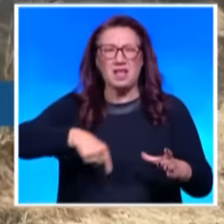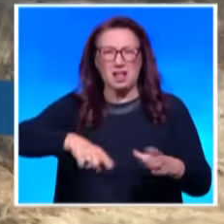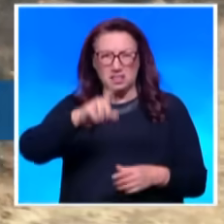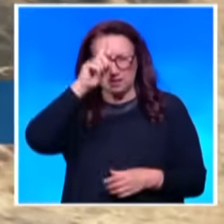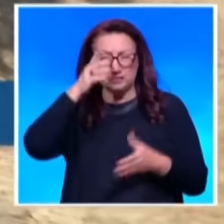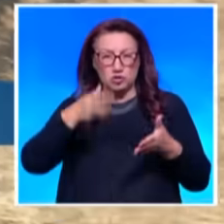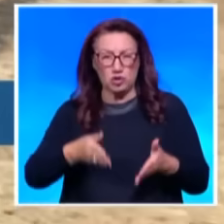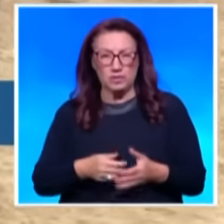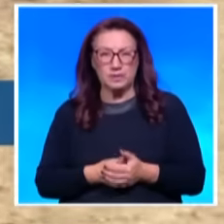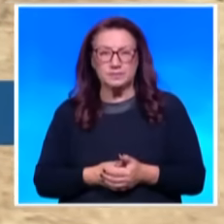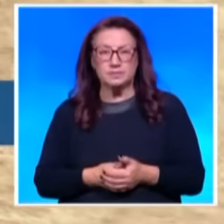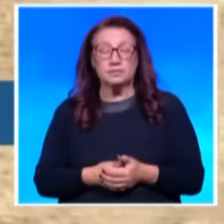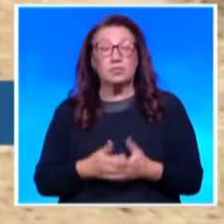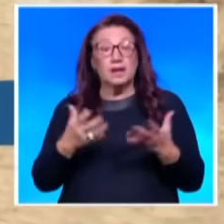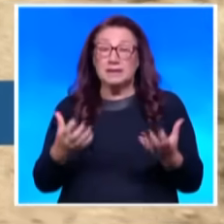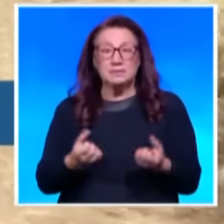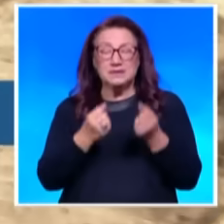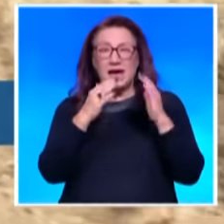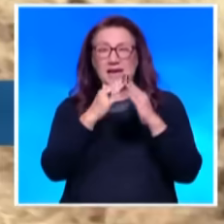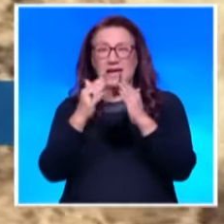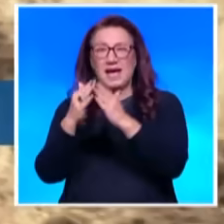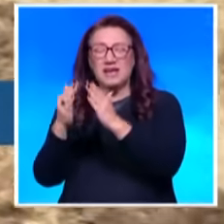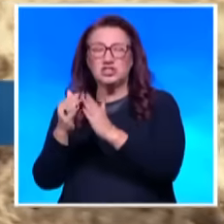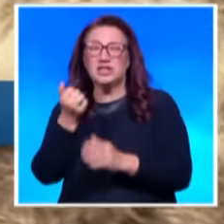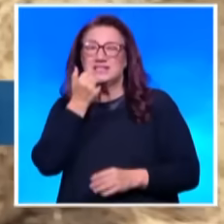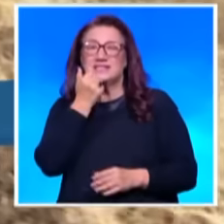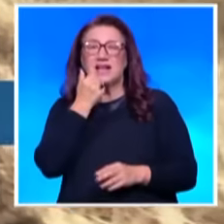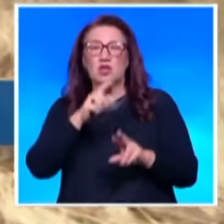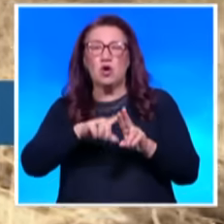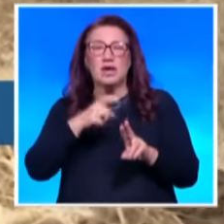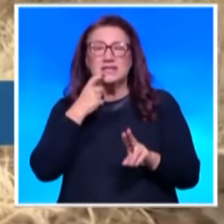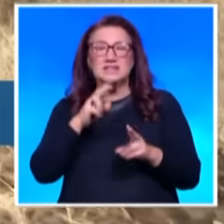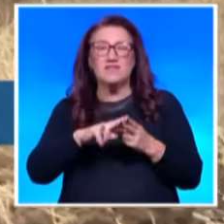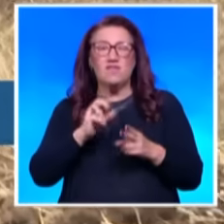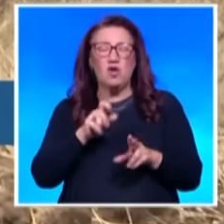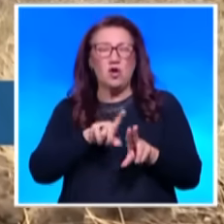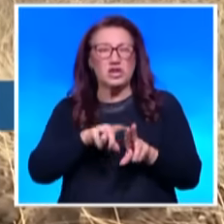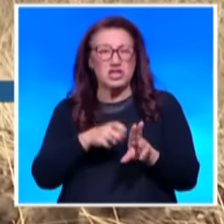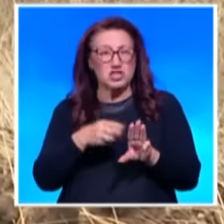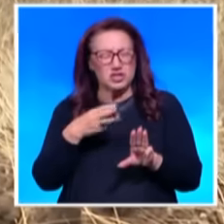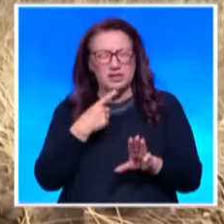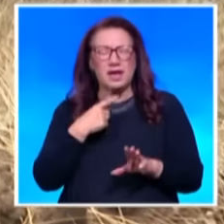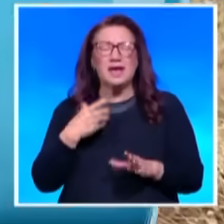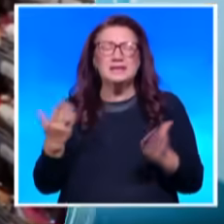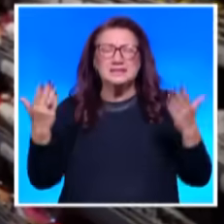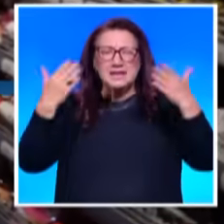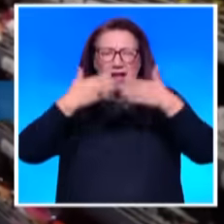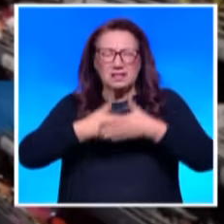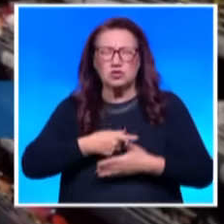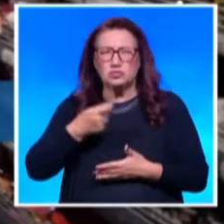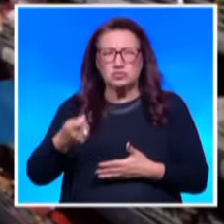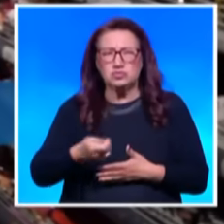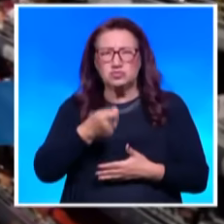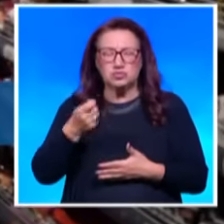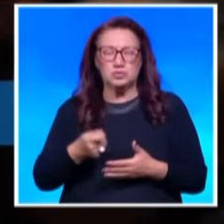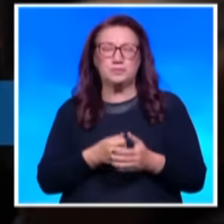Спасиха ли къщите в изворище от огромния пожар? За безсънната нощ на огнеборци, доброволци и хората разказваме след малко. Повече